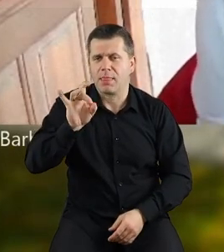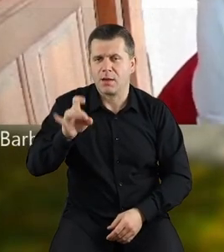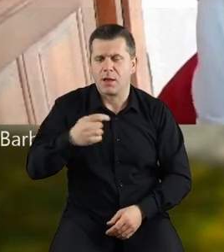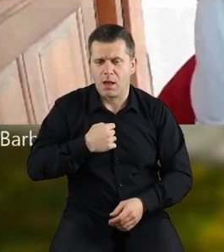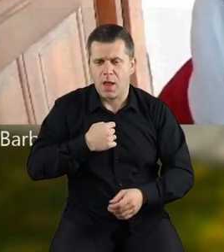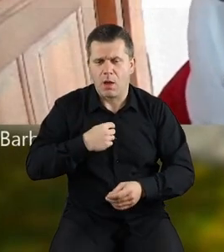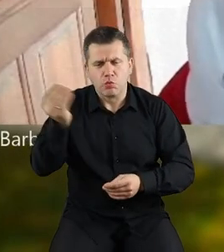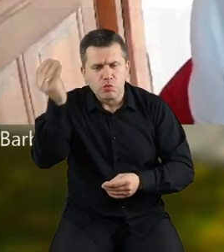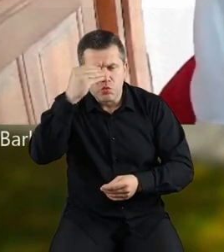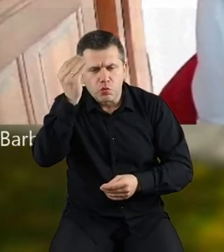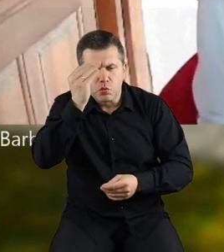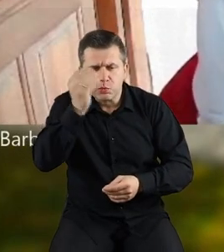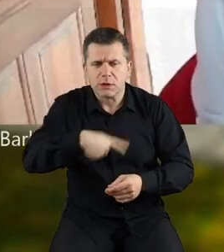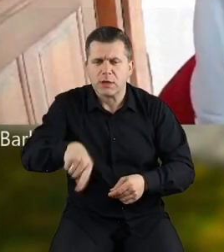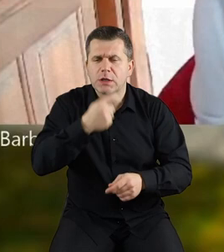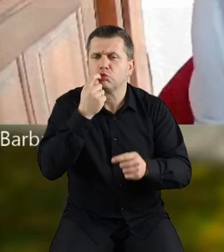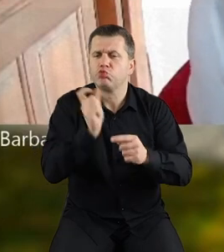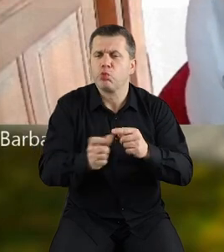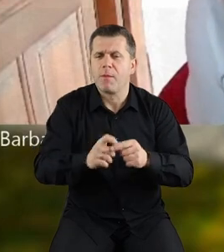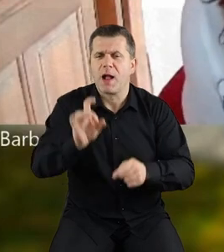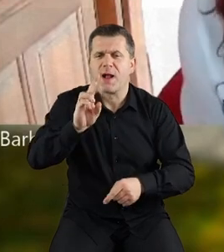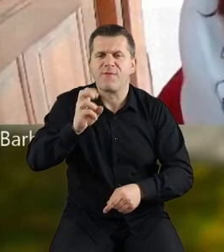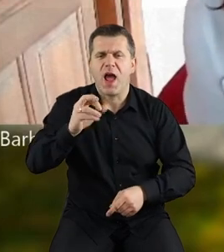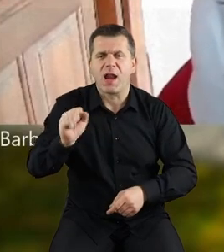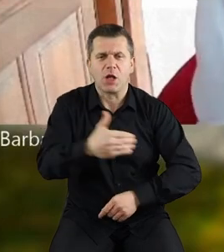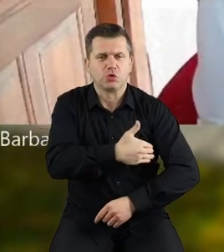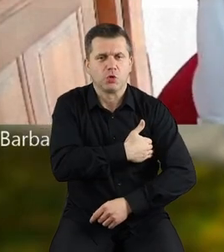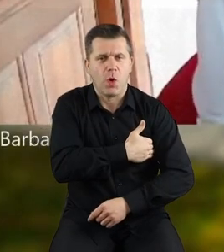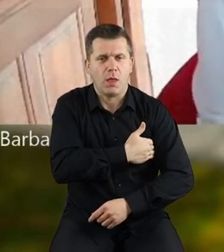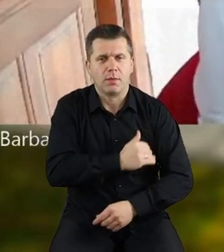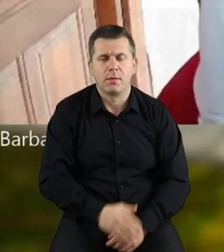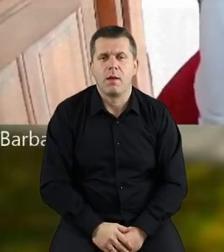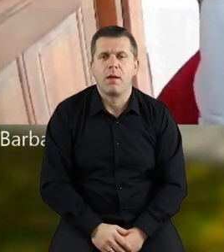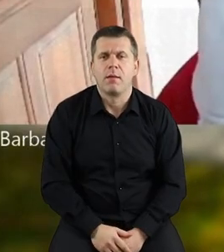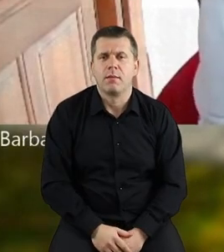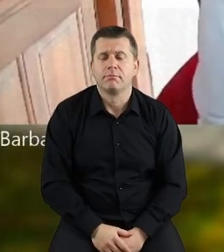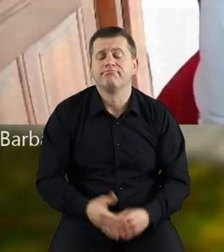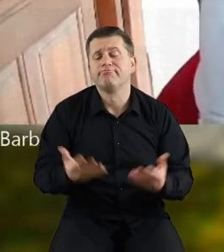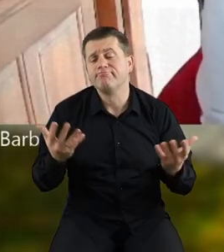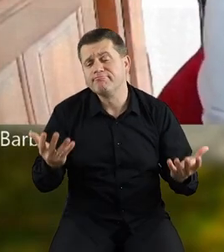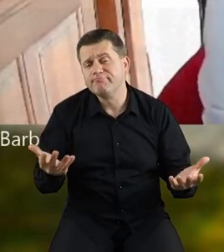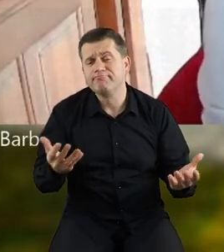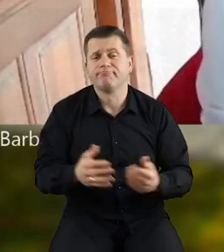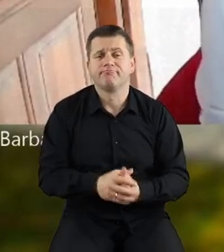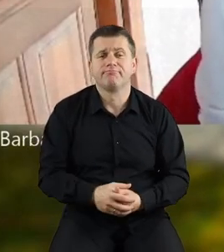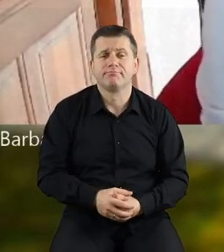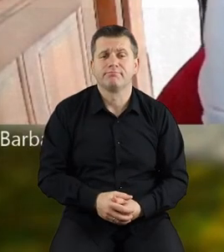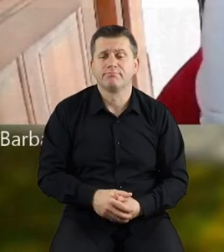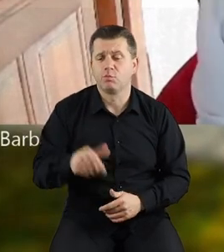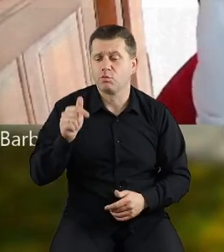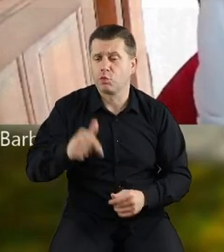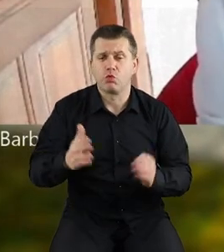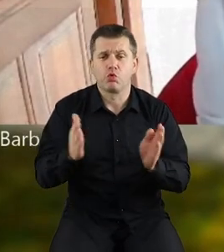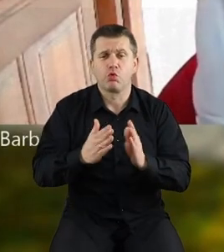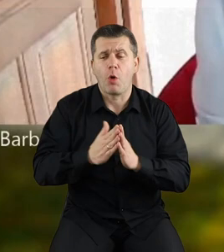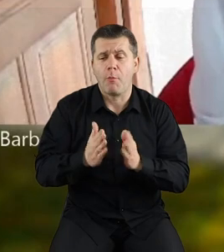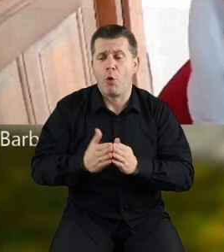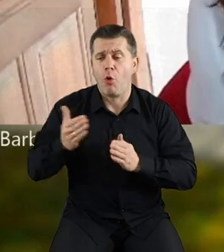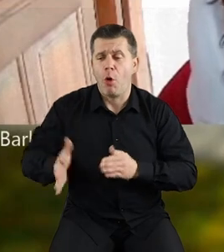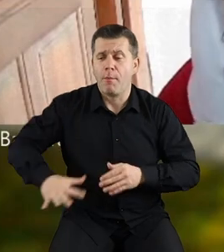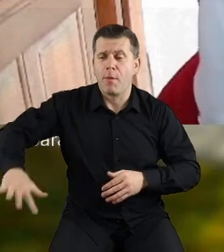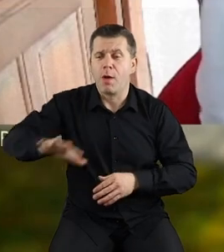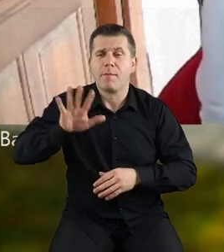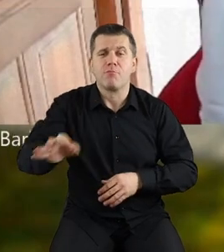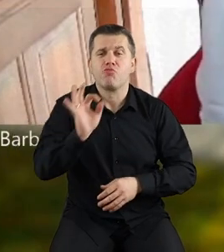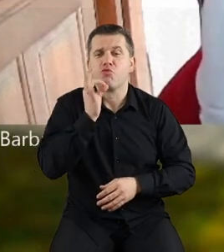slangiem, studiuję uczciwie słownik gwary szkolnej, ponieważ no, niestety nie mam tutaj już w domu obok